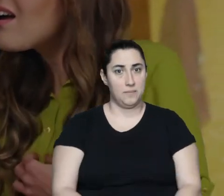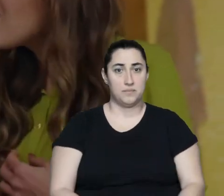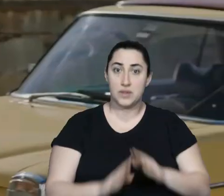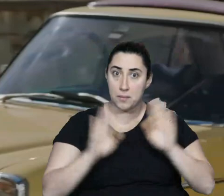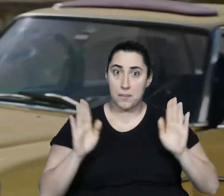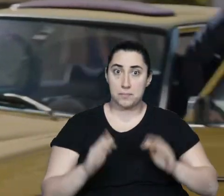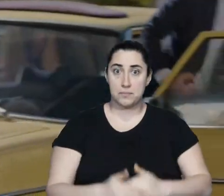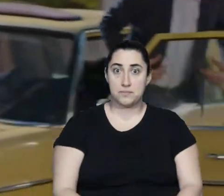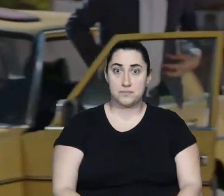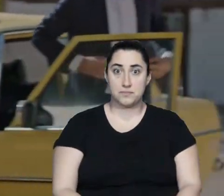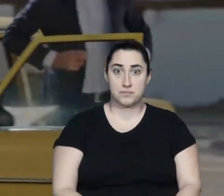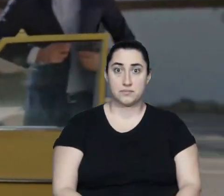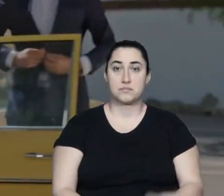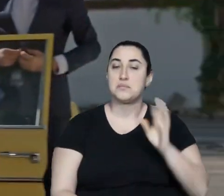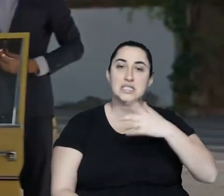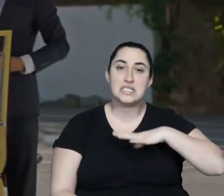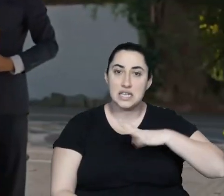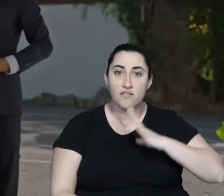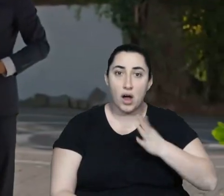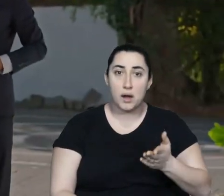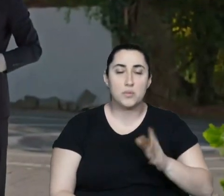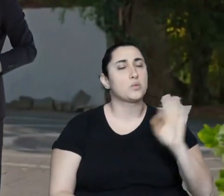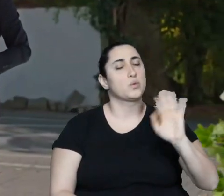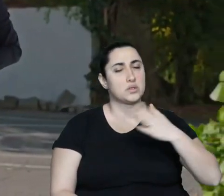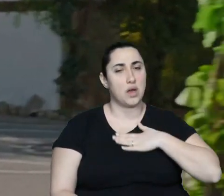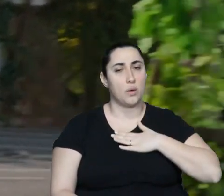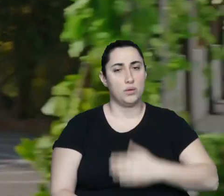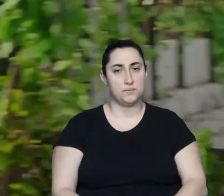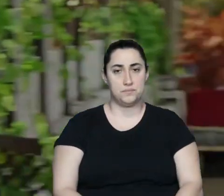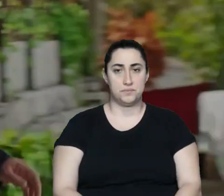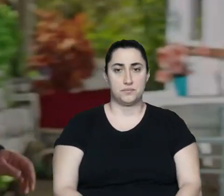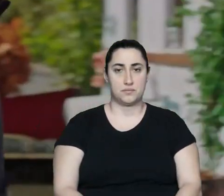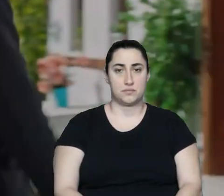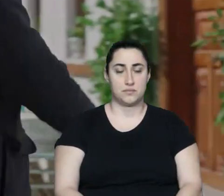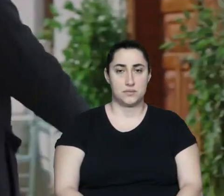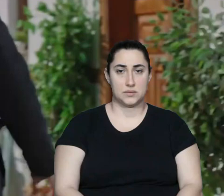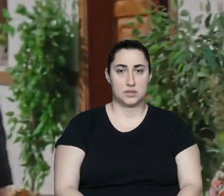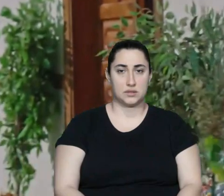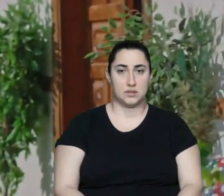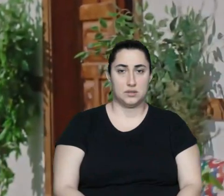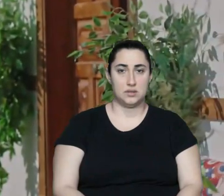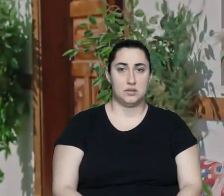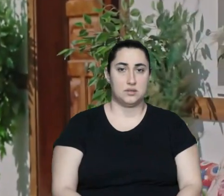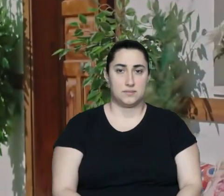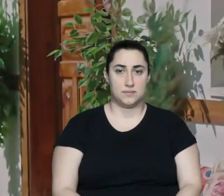Tamam. Başka bir isteğin var mı İbrahim abi? Yok yok, sağ ol. Eve geçiyor. Faik evden